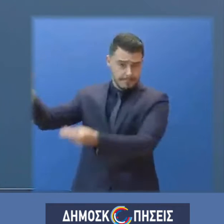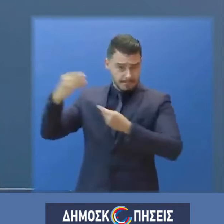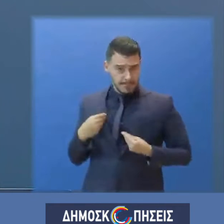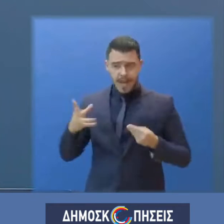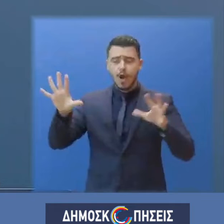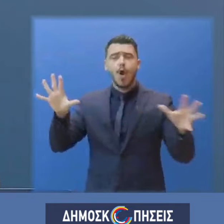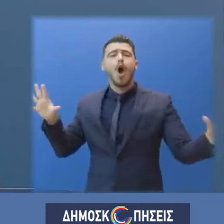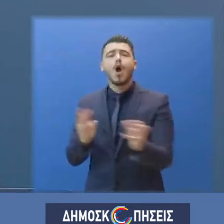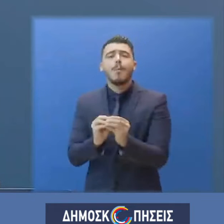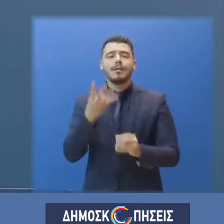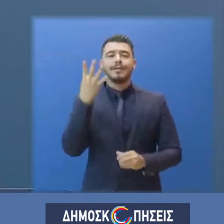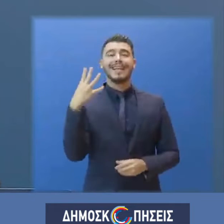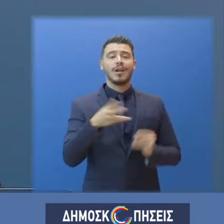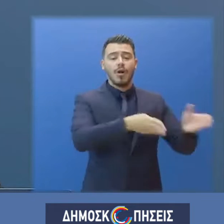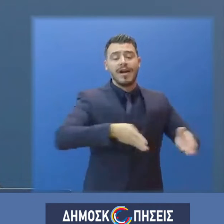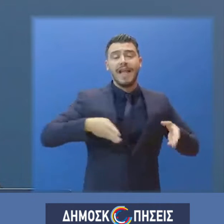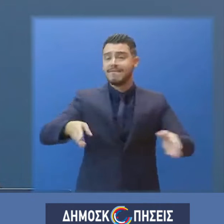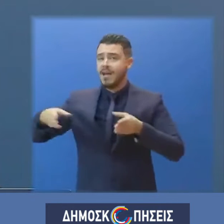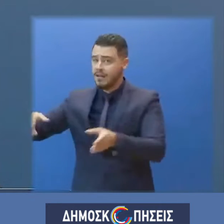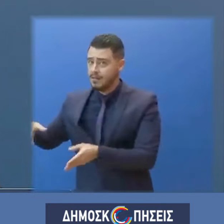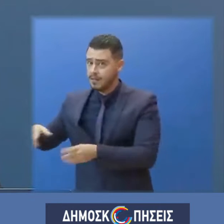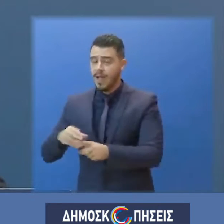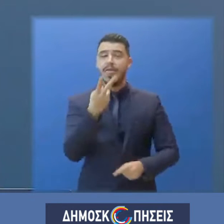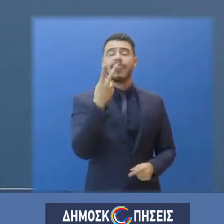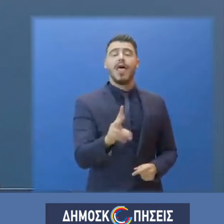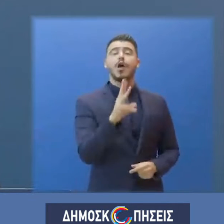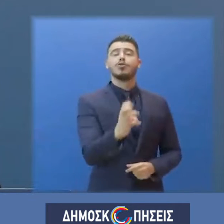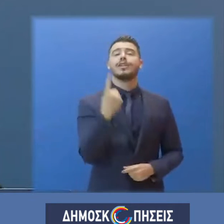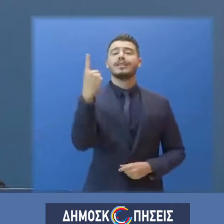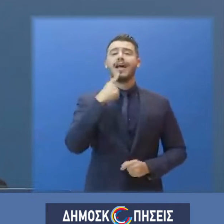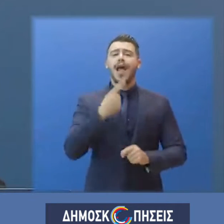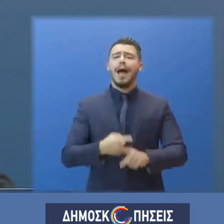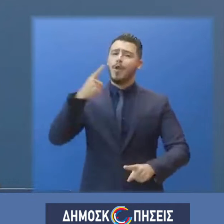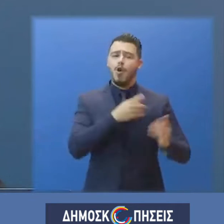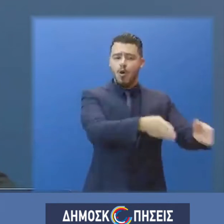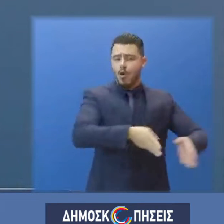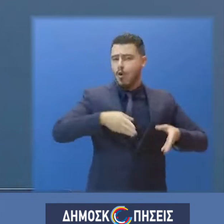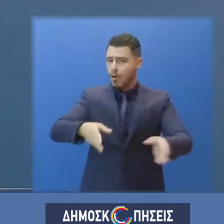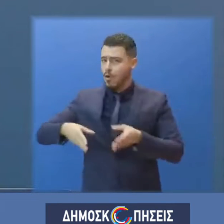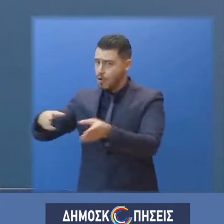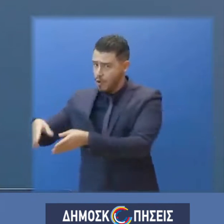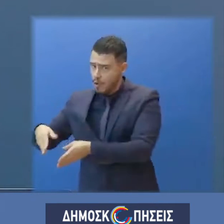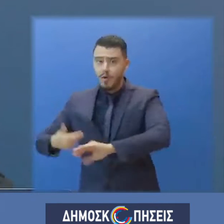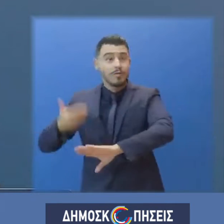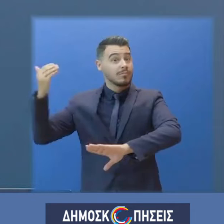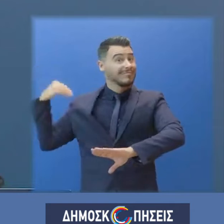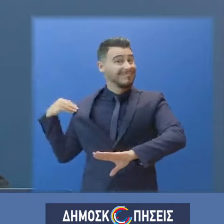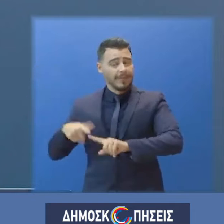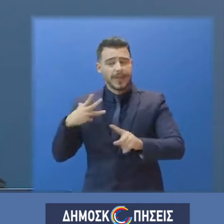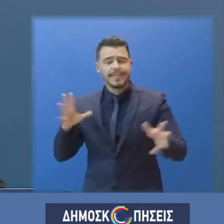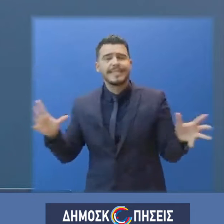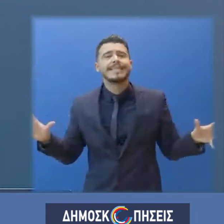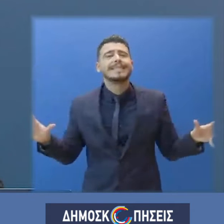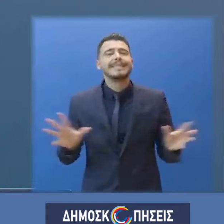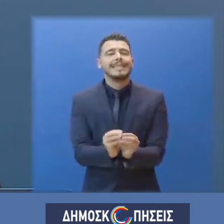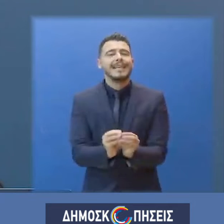400 κλίνες. Έχουν διαθέσει 231 κλίνες για non-COVID περιστατικά, ενώ όπως είπα και σε προηγούμενη ενημέρωση, το σύνολο των μονάδων